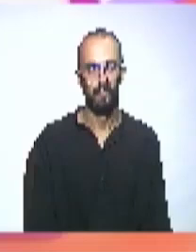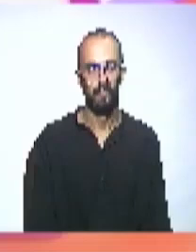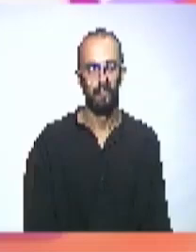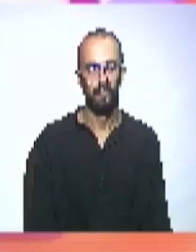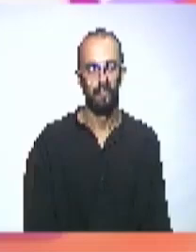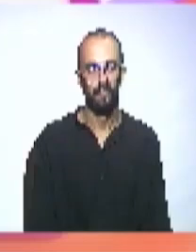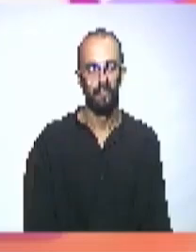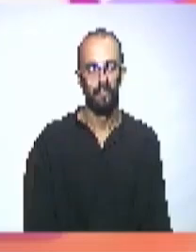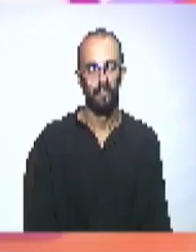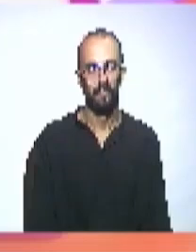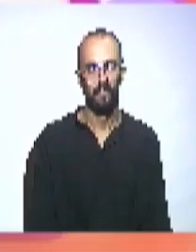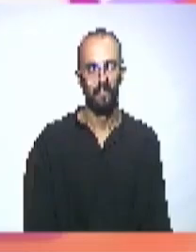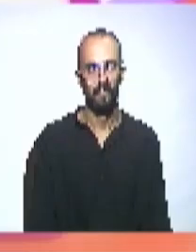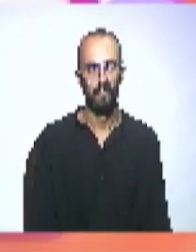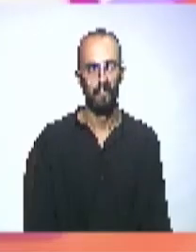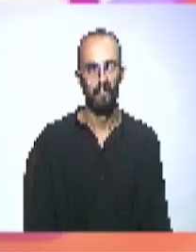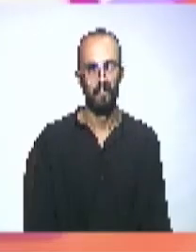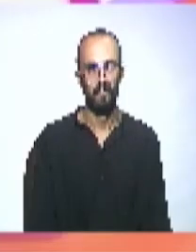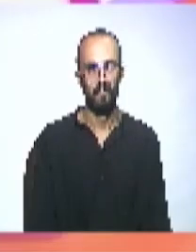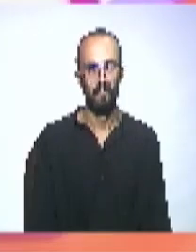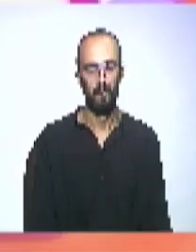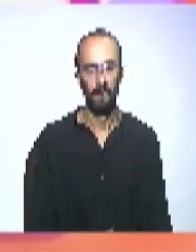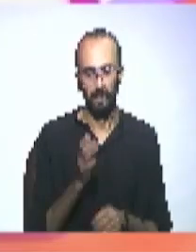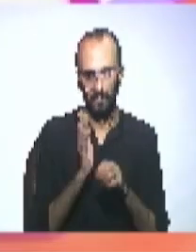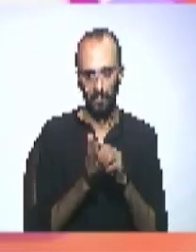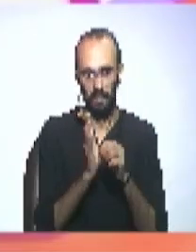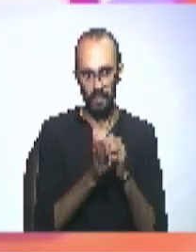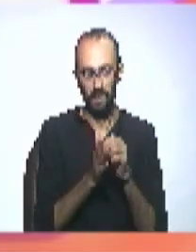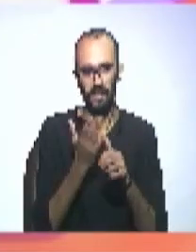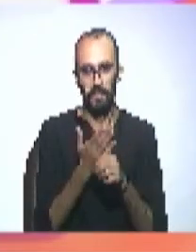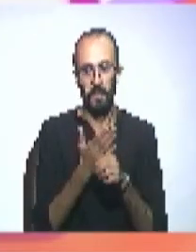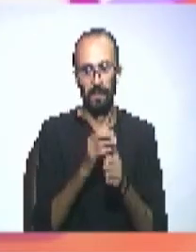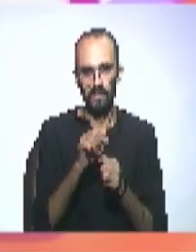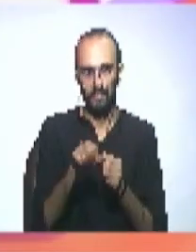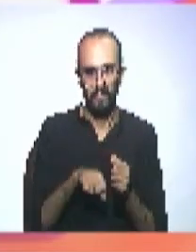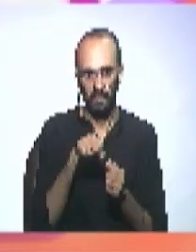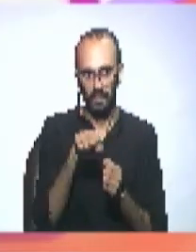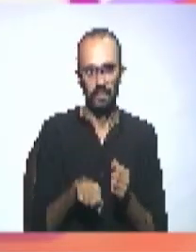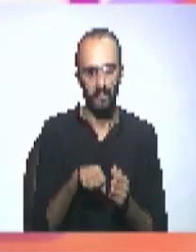الفراخ دي، هنقطعها عشان نعرف بس ندخلها المفرمه.